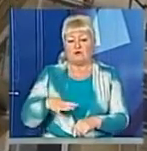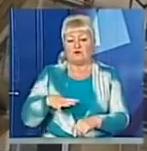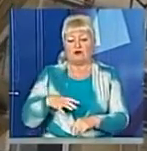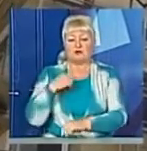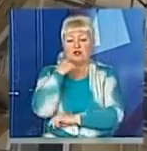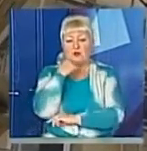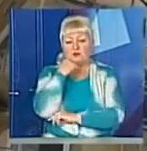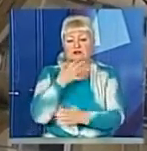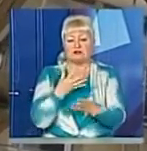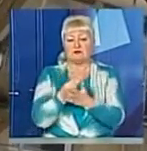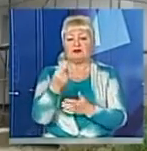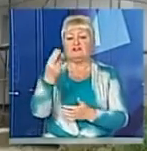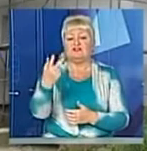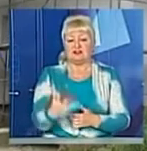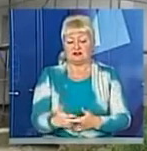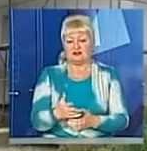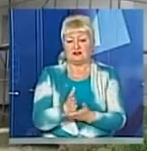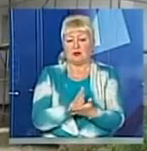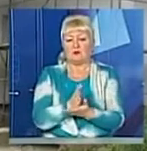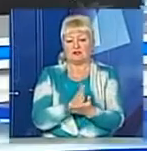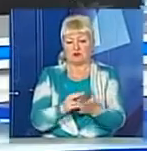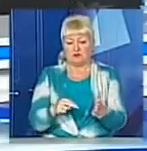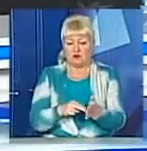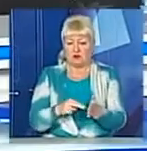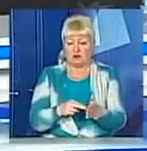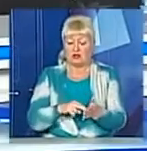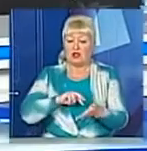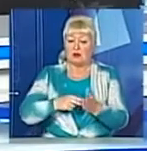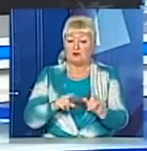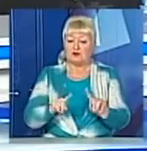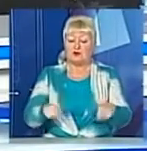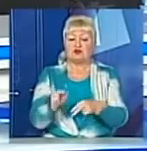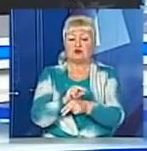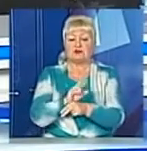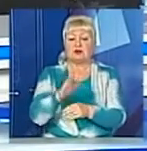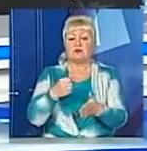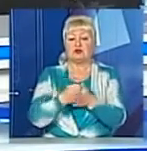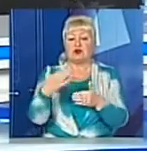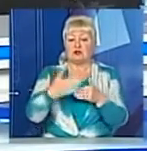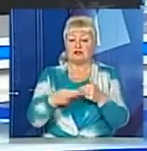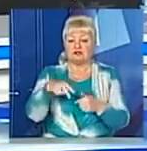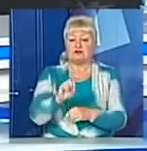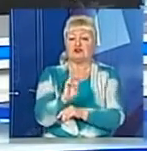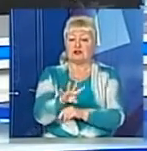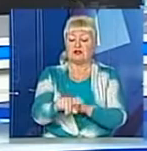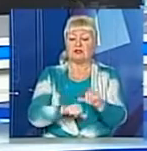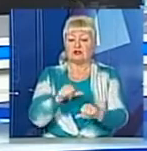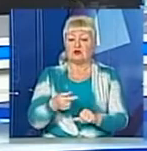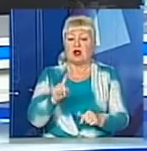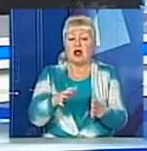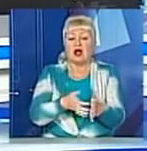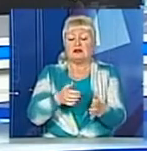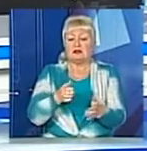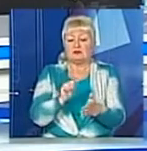з виплатою 2/3 посадового окладу. Планувалося, що реконструкція триватиме до кінця 2014 року, але через